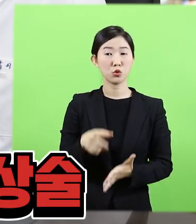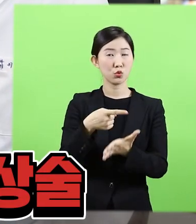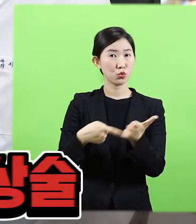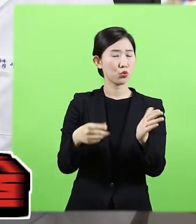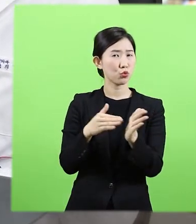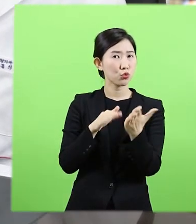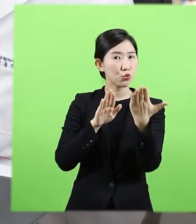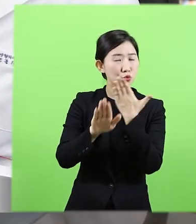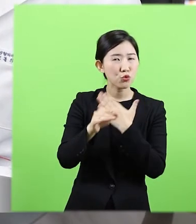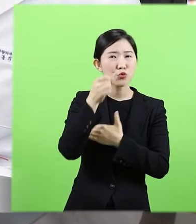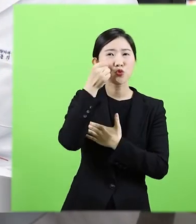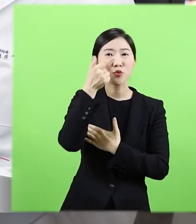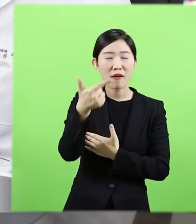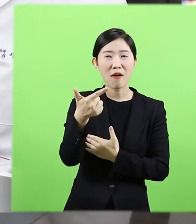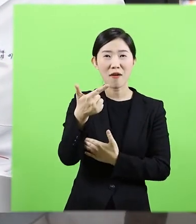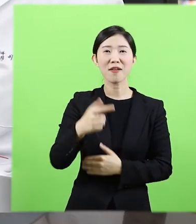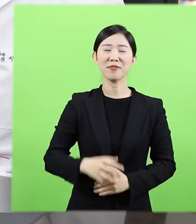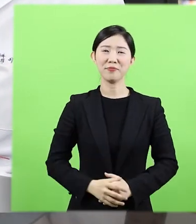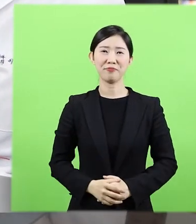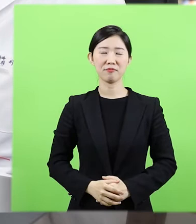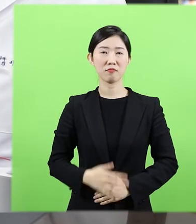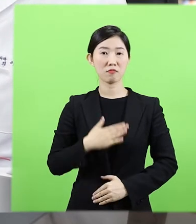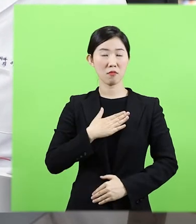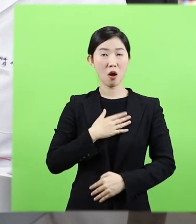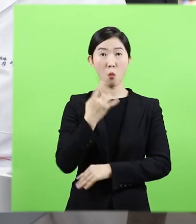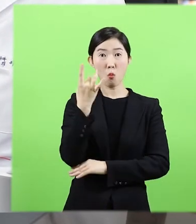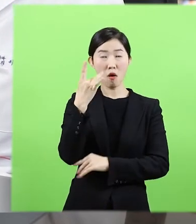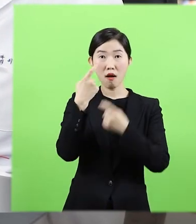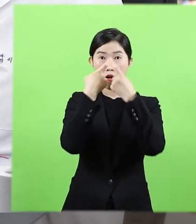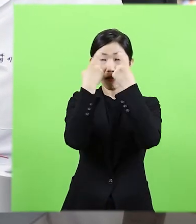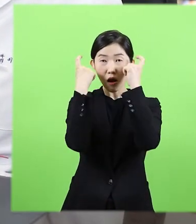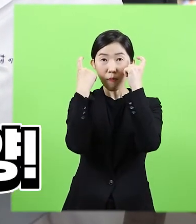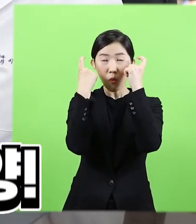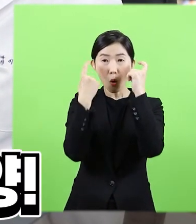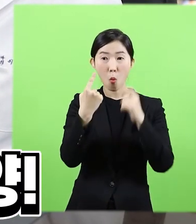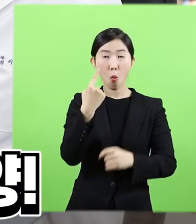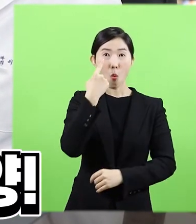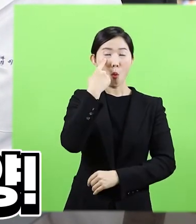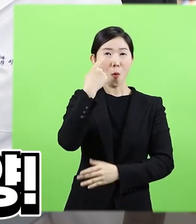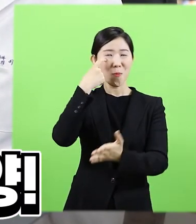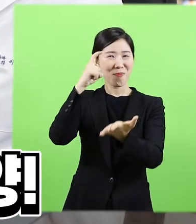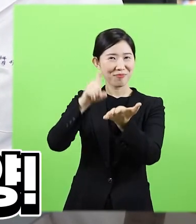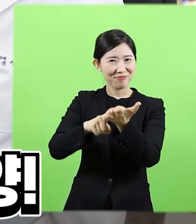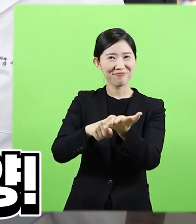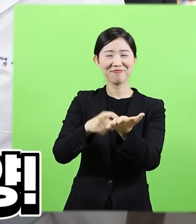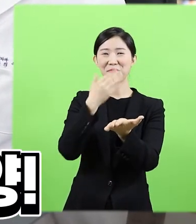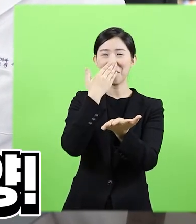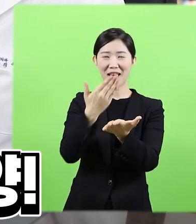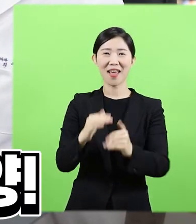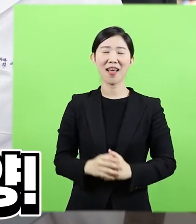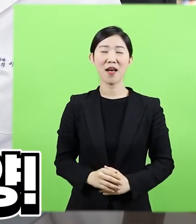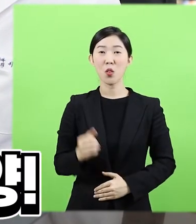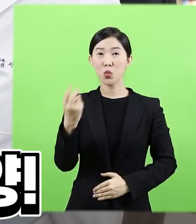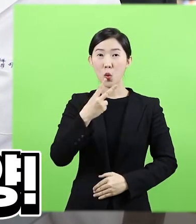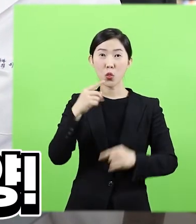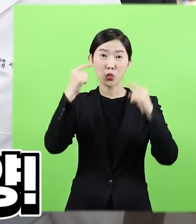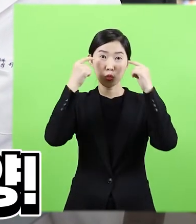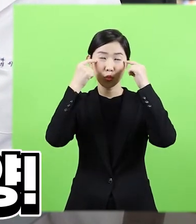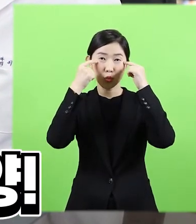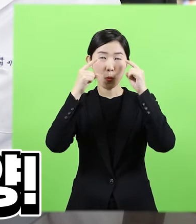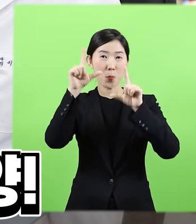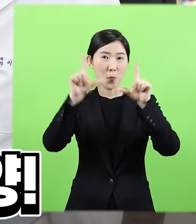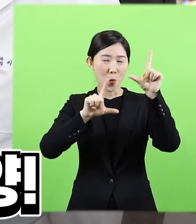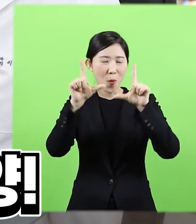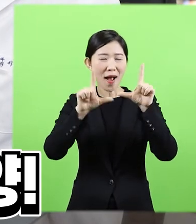준 상태입니다. 수술하고 6개월째 모습인데 자기 원래 숨어있던 쌍꺼풀을 찾게